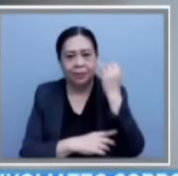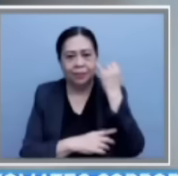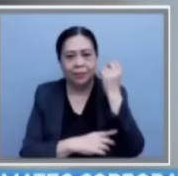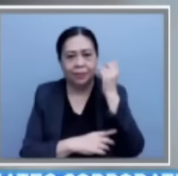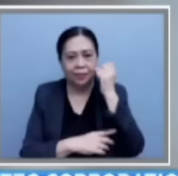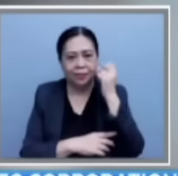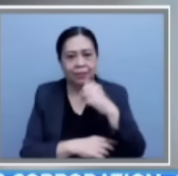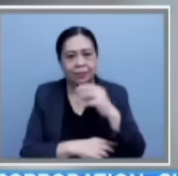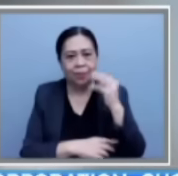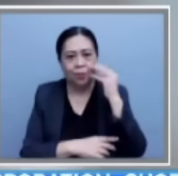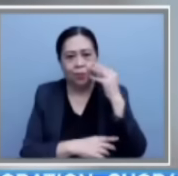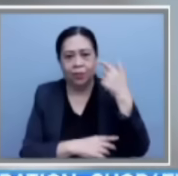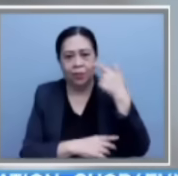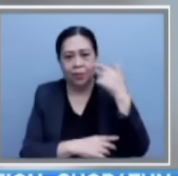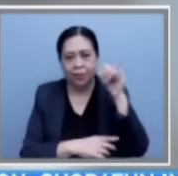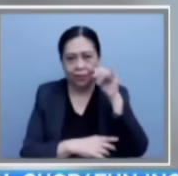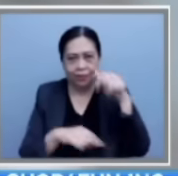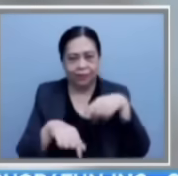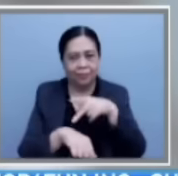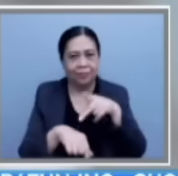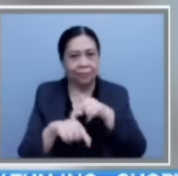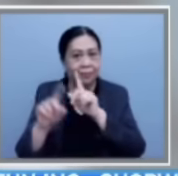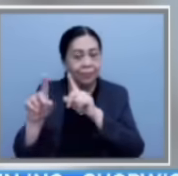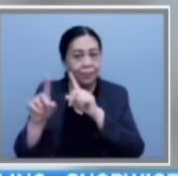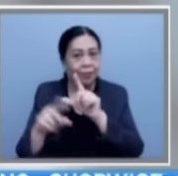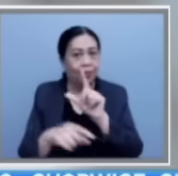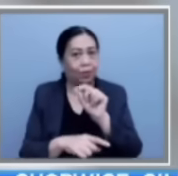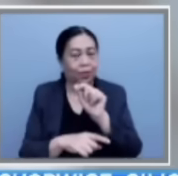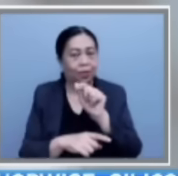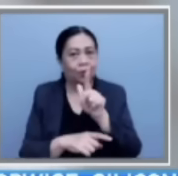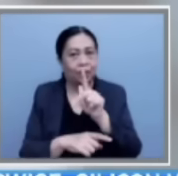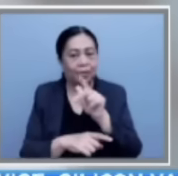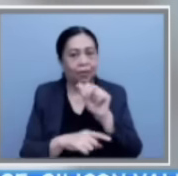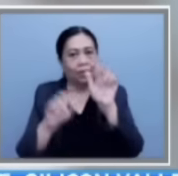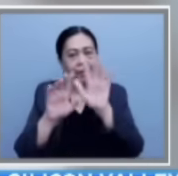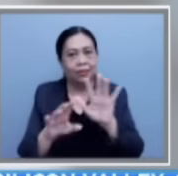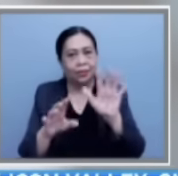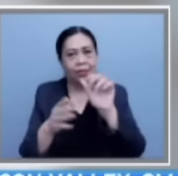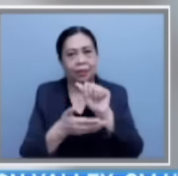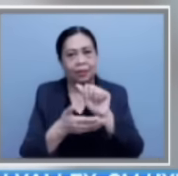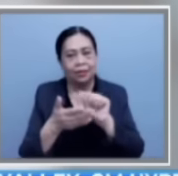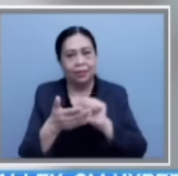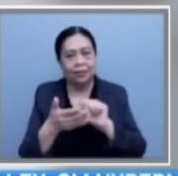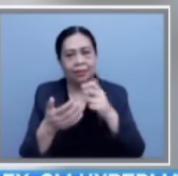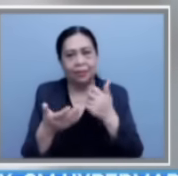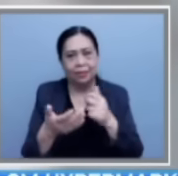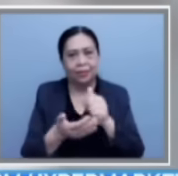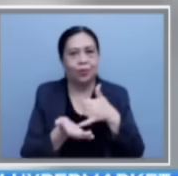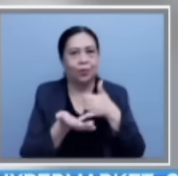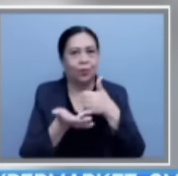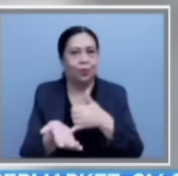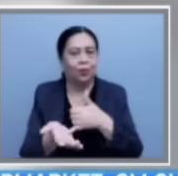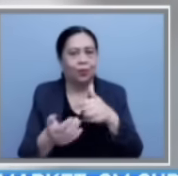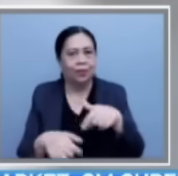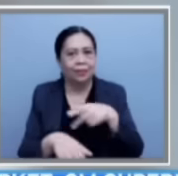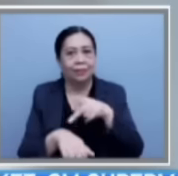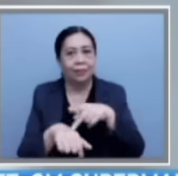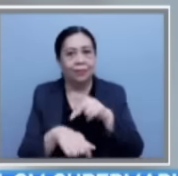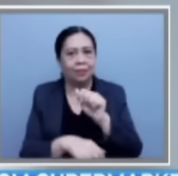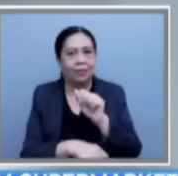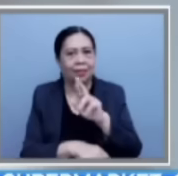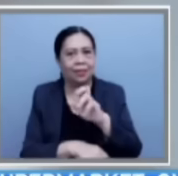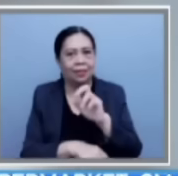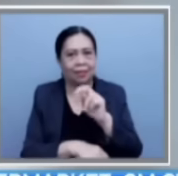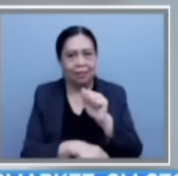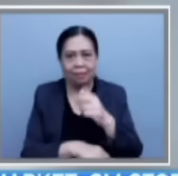dito sa Pinas a-attend sila sa 2023 Asia artist award sa December 14 sa Philippine Arena bonggang